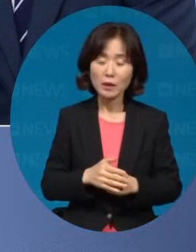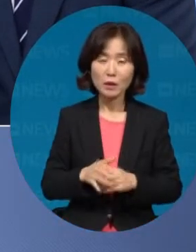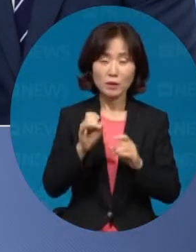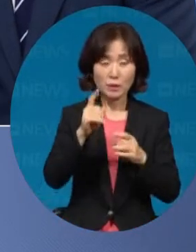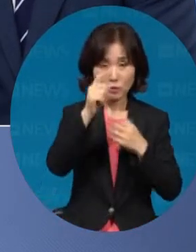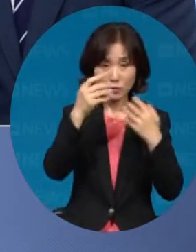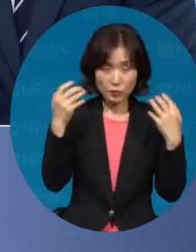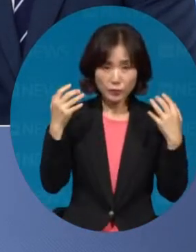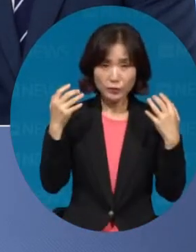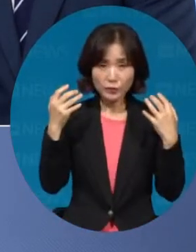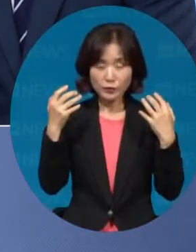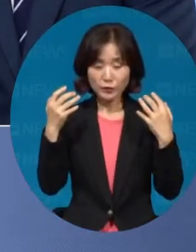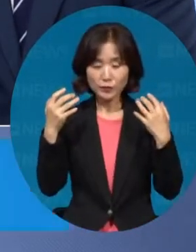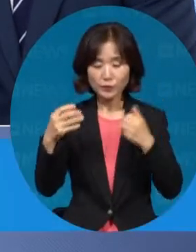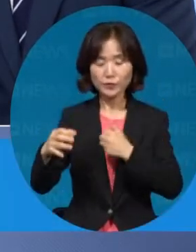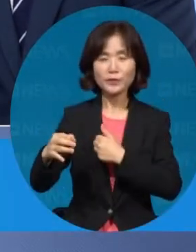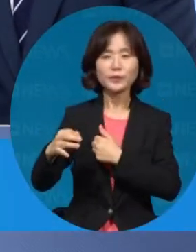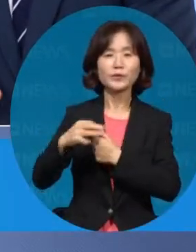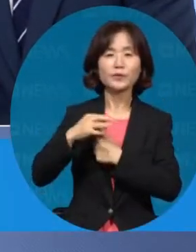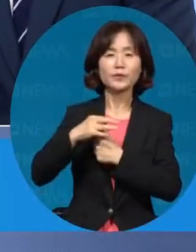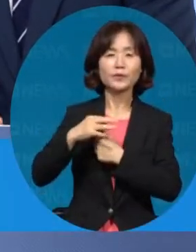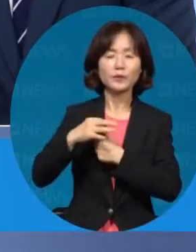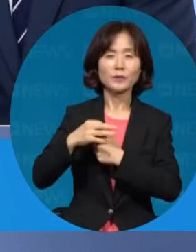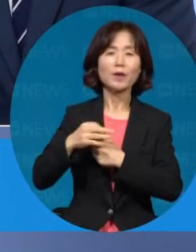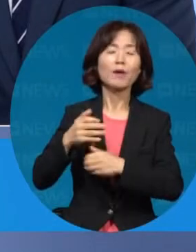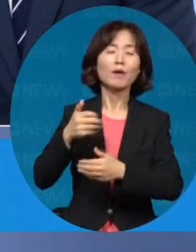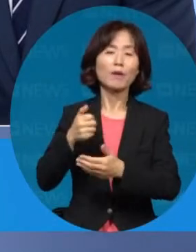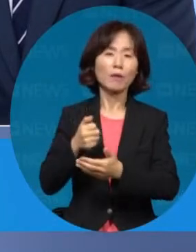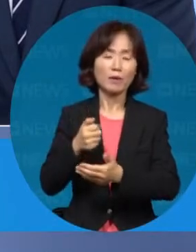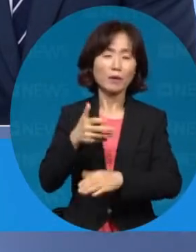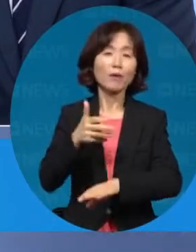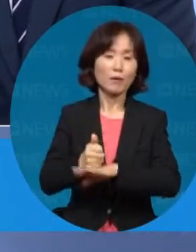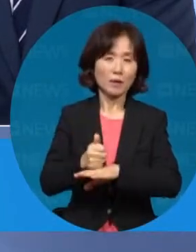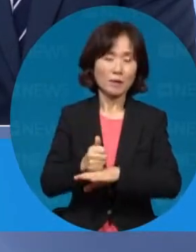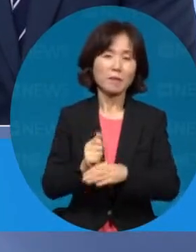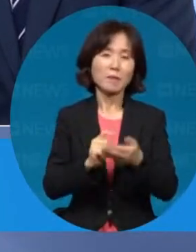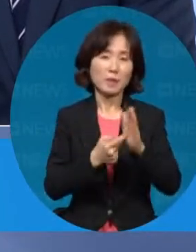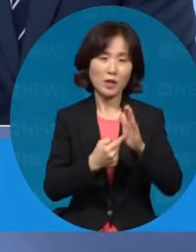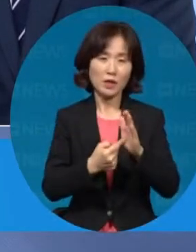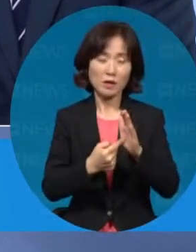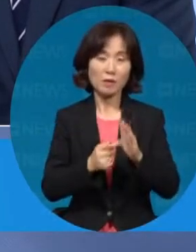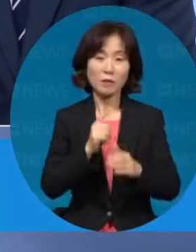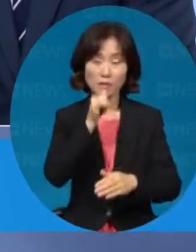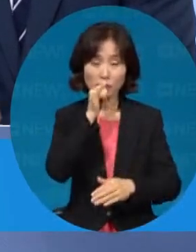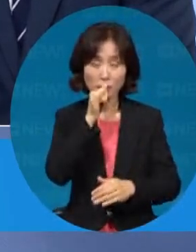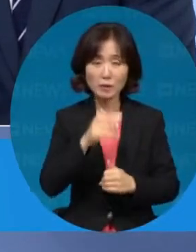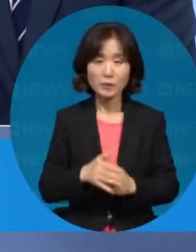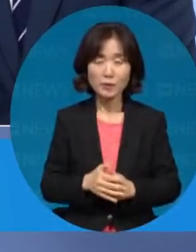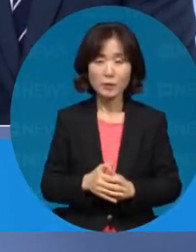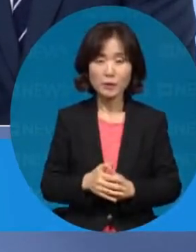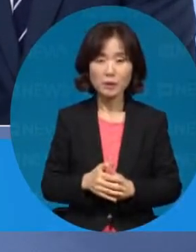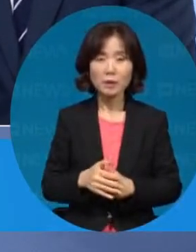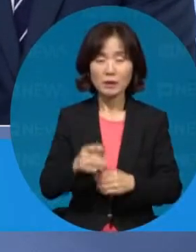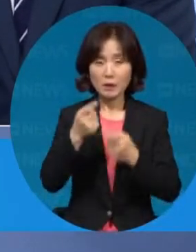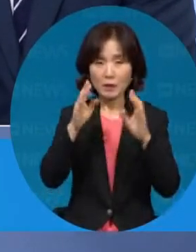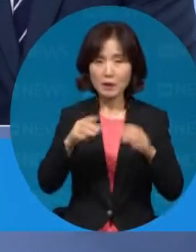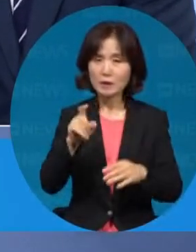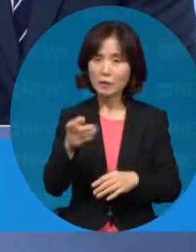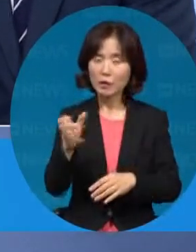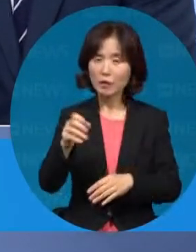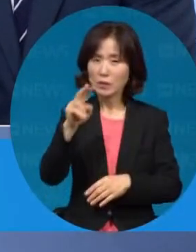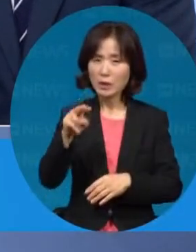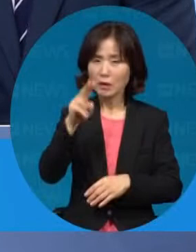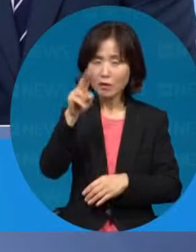재정을 지원한 결과 라고 평가 했구요 지난해 온라인 수업을 위해 대학에 10억 달러를 지원하고 유학생들을 위한 비자